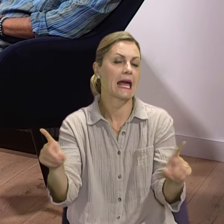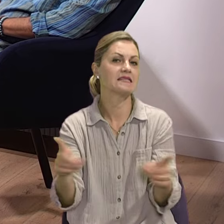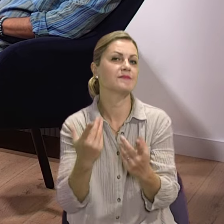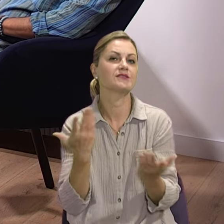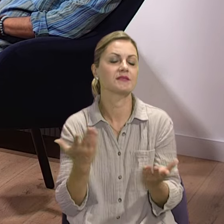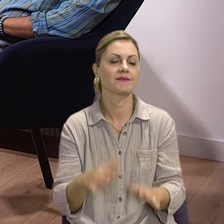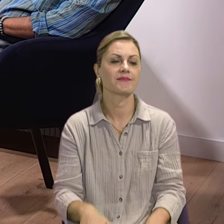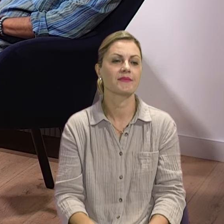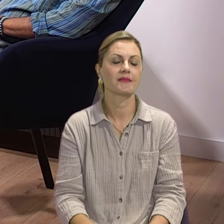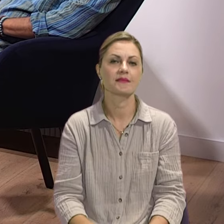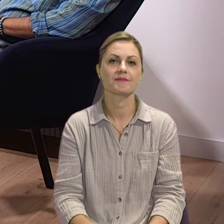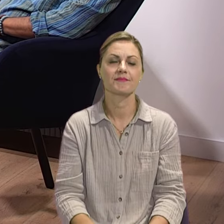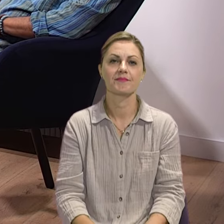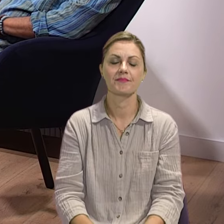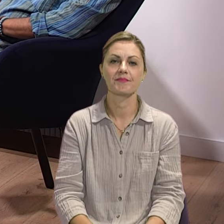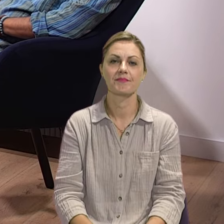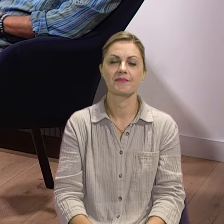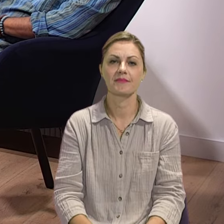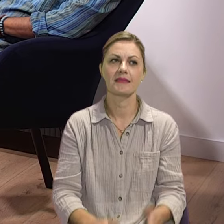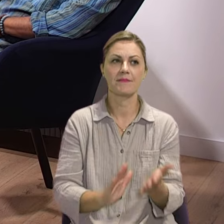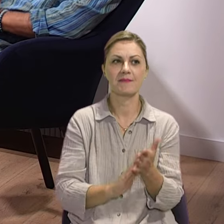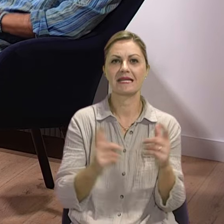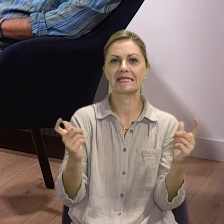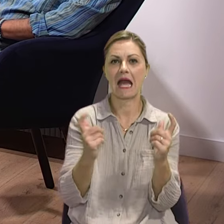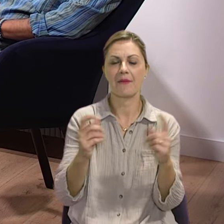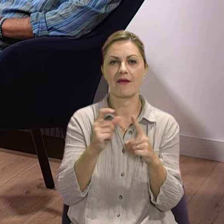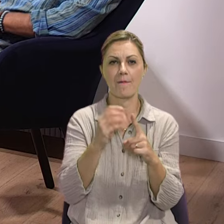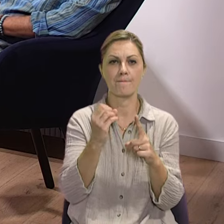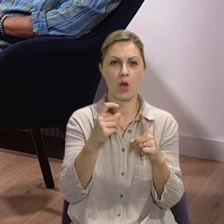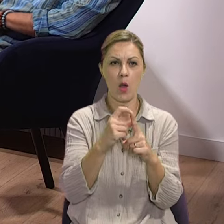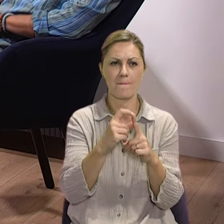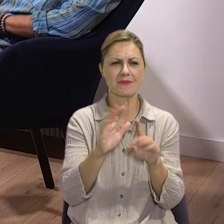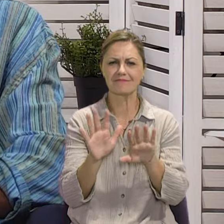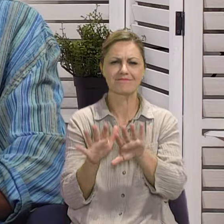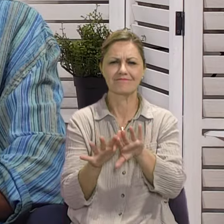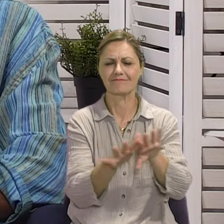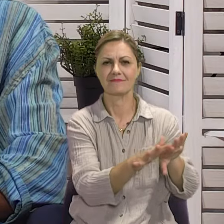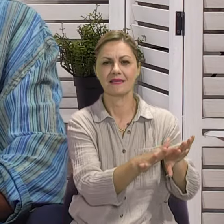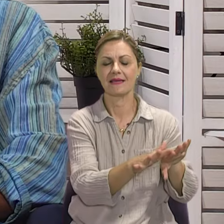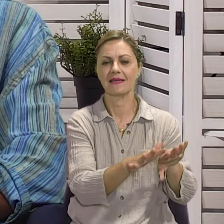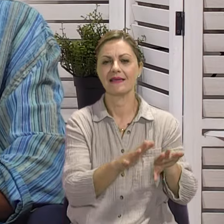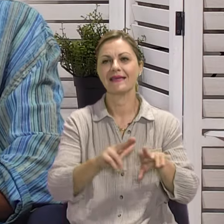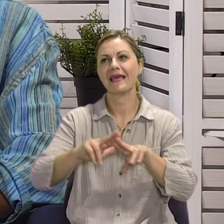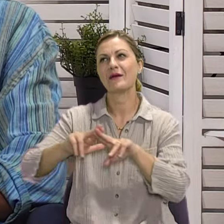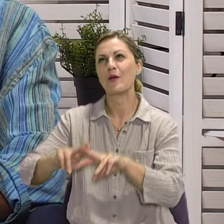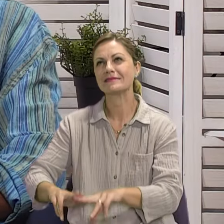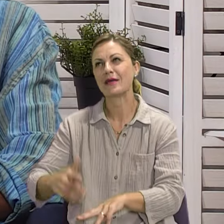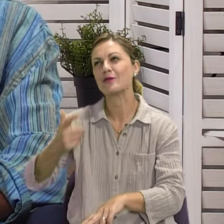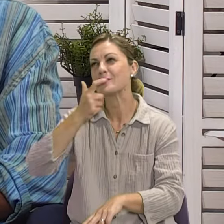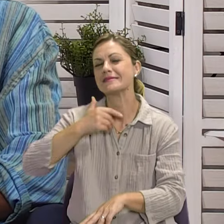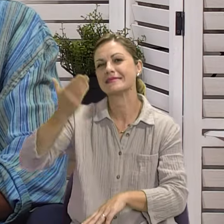slušam tu glazbu. Ostao sam negdje, ja sam vam dinosaur, ostao sam negdje na Sinatri, na